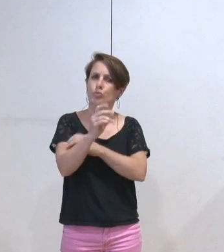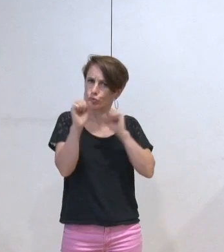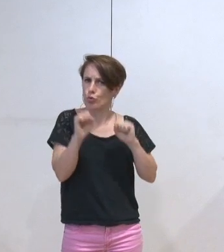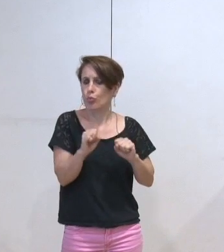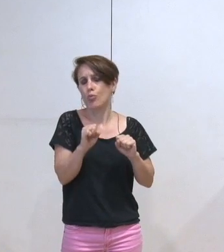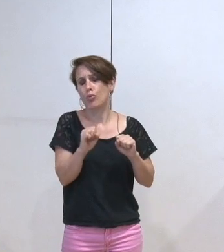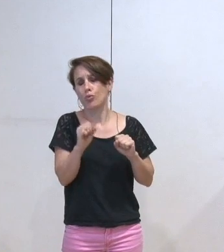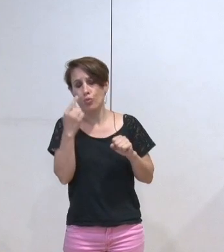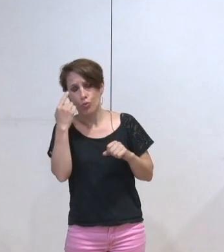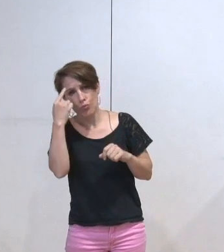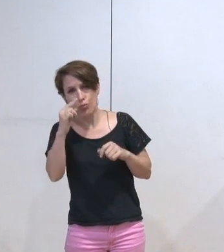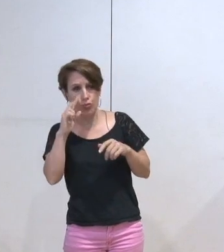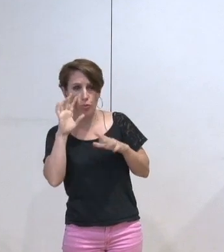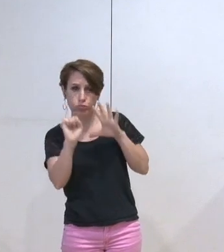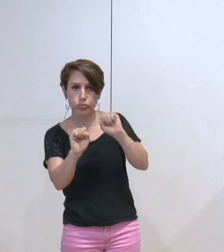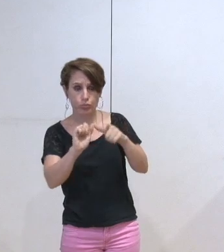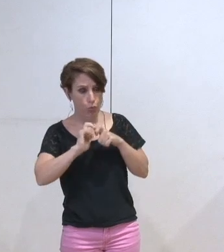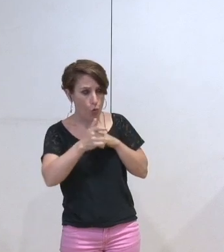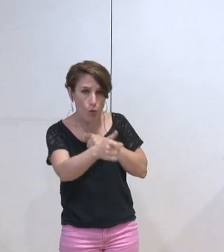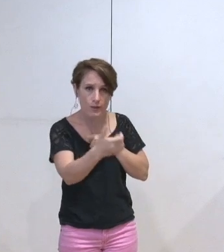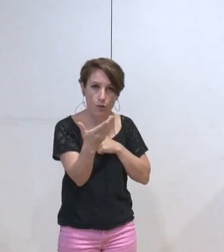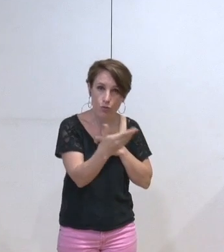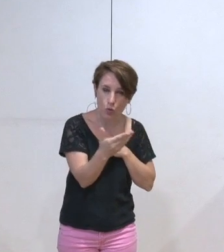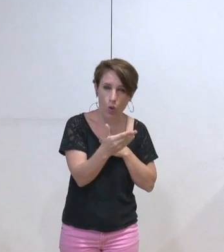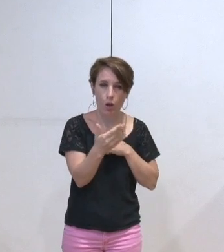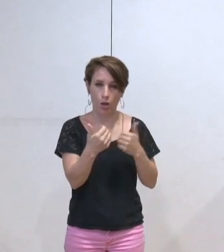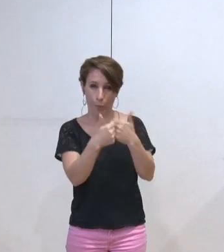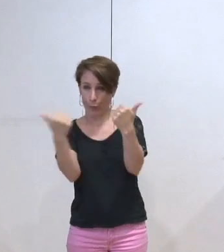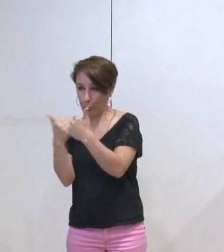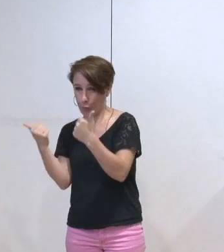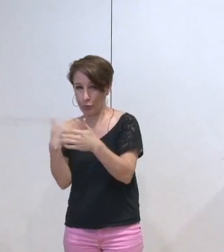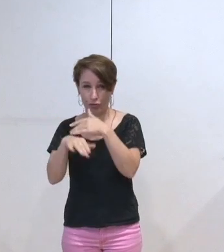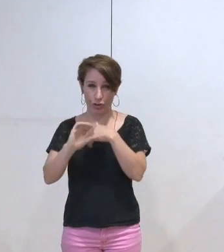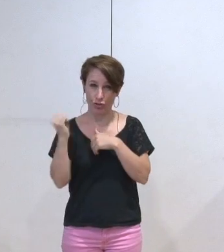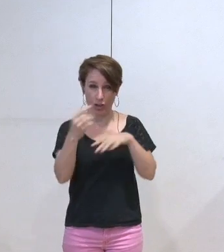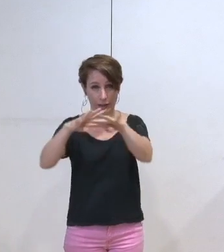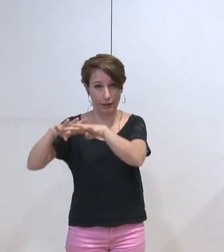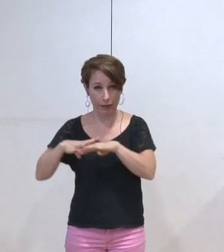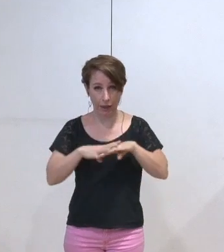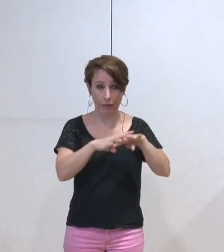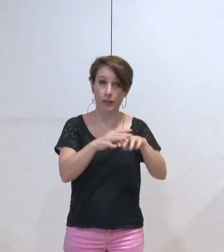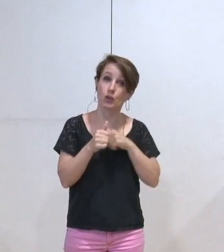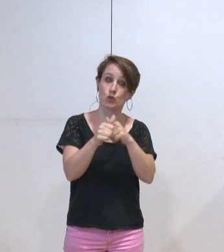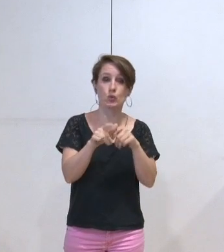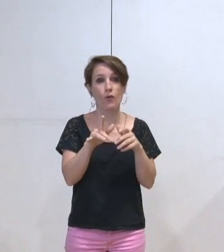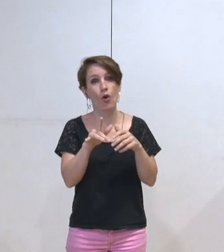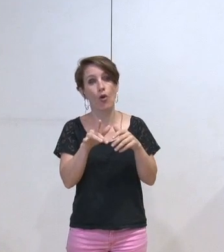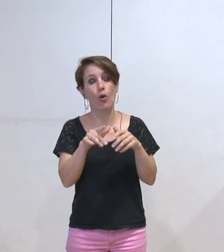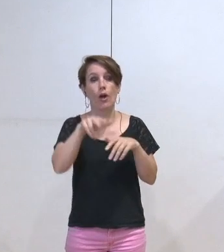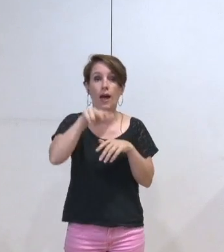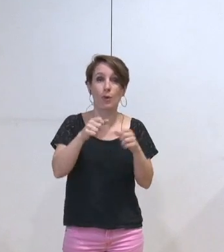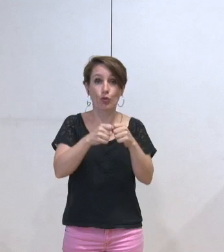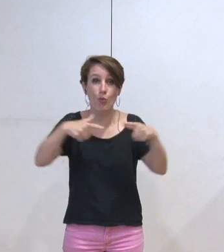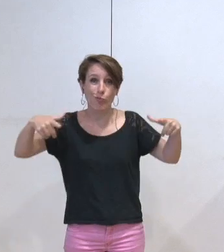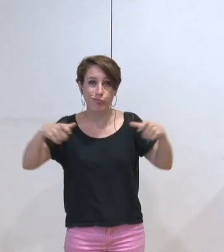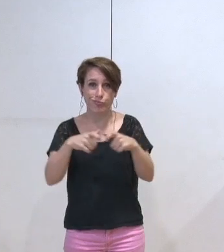les les les différences en fonction des secteurs et des type d'habitation sur les consommations énergétiques et donc les